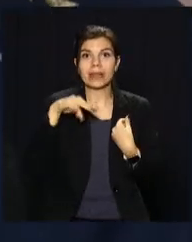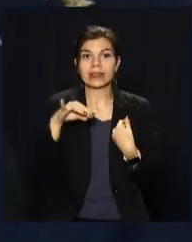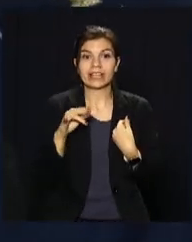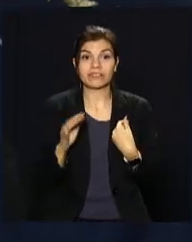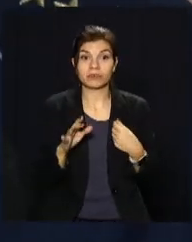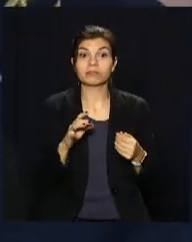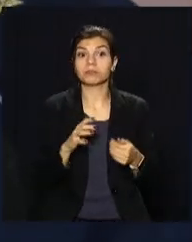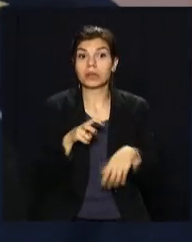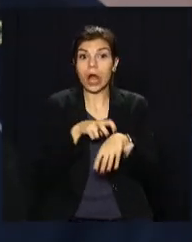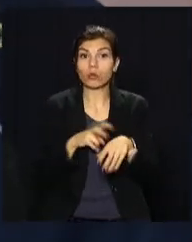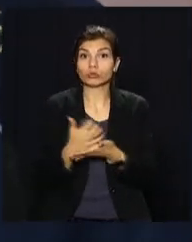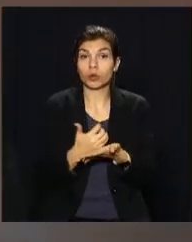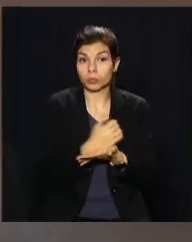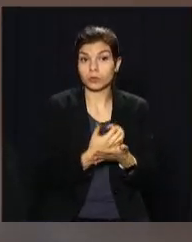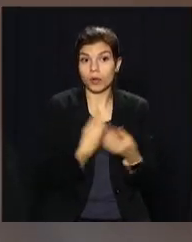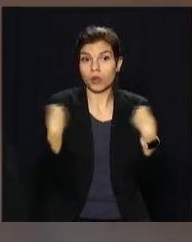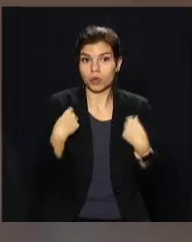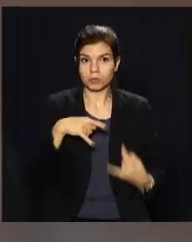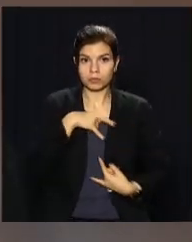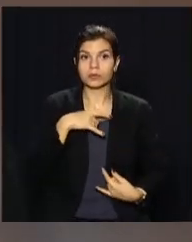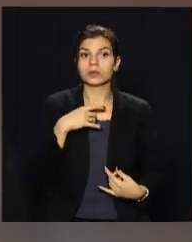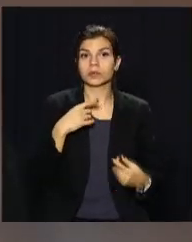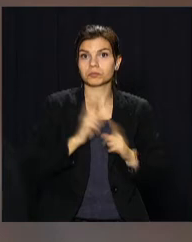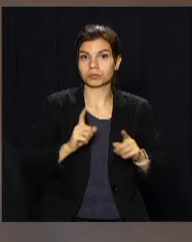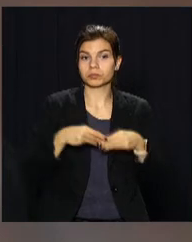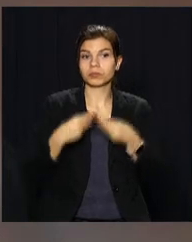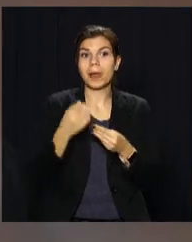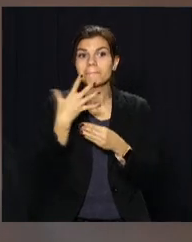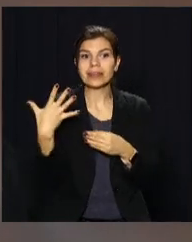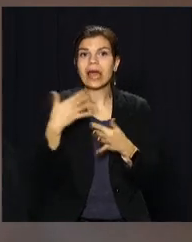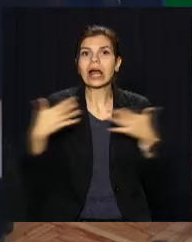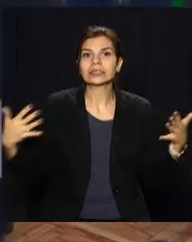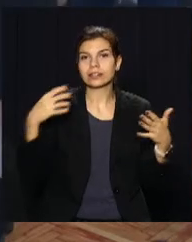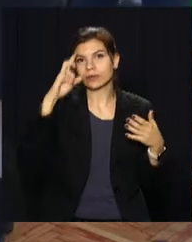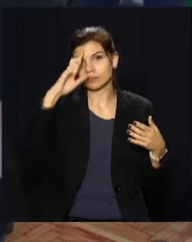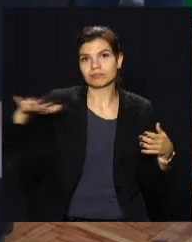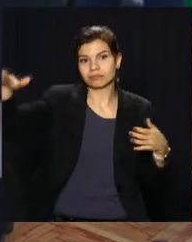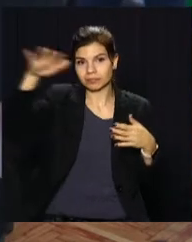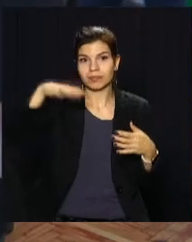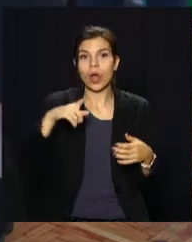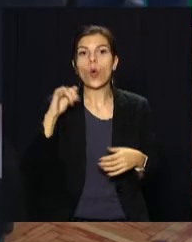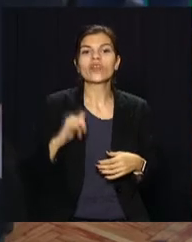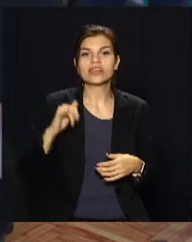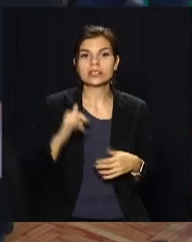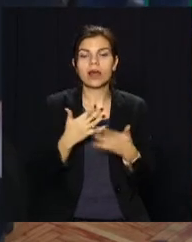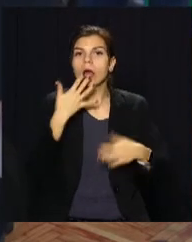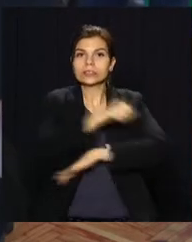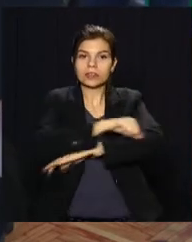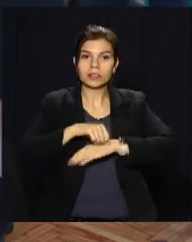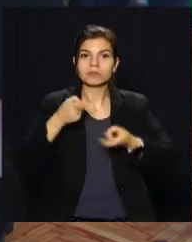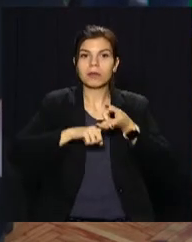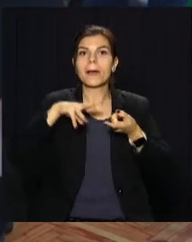Так, за 3 роки у виші назбирали костюми працівників митниць 15 країн. Університет співпрацює із зарубіжними